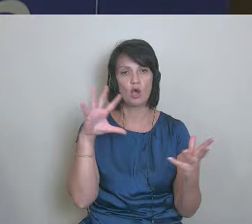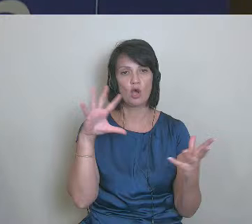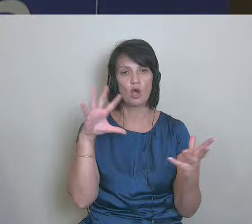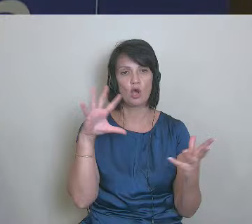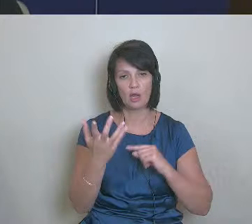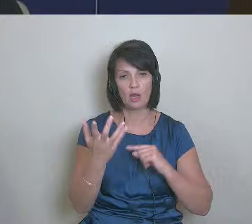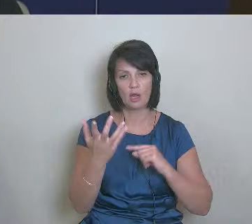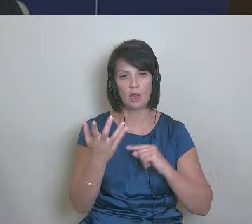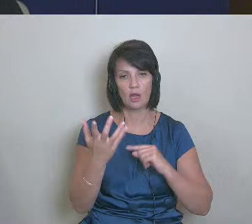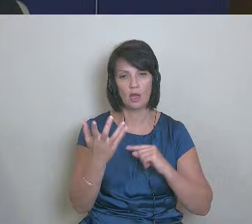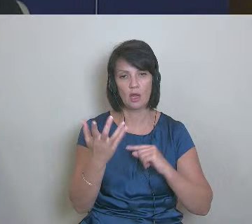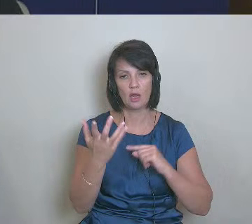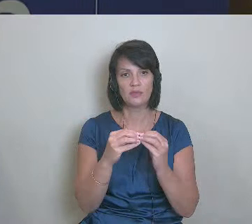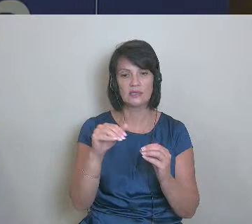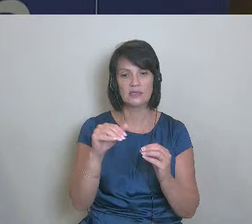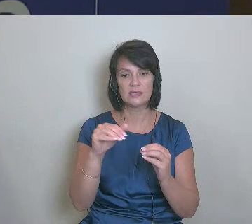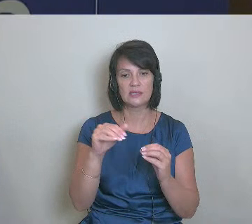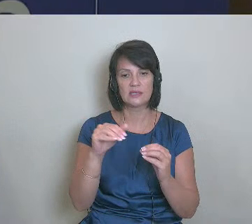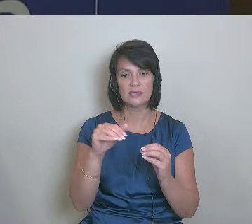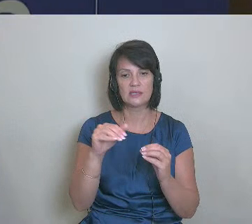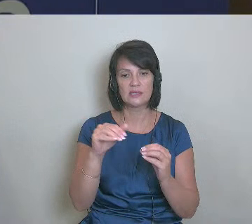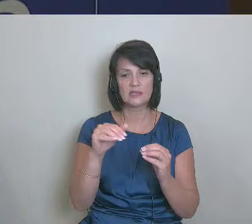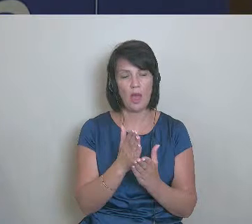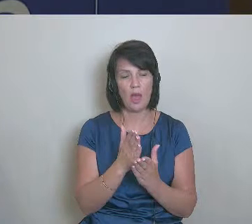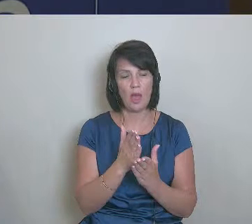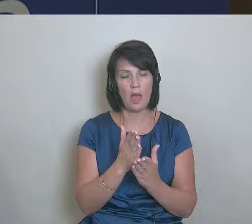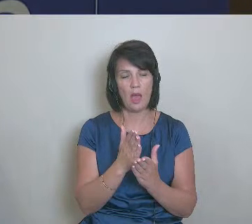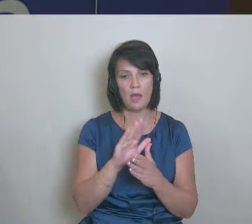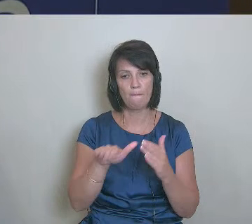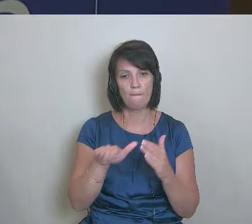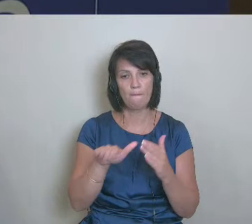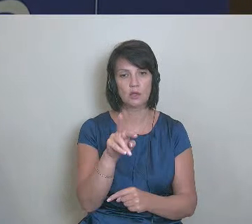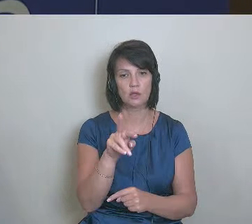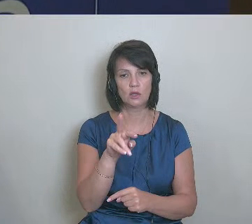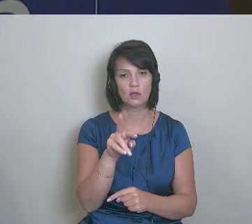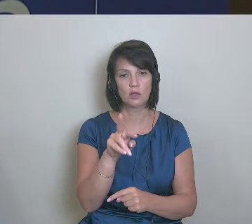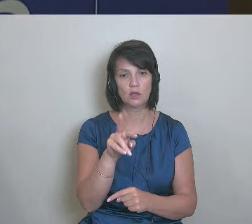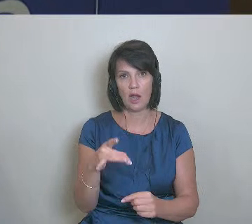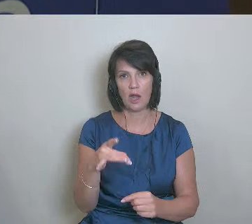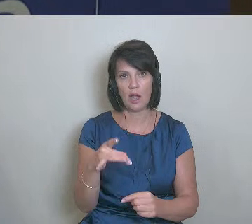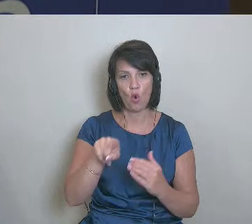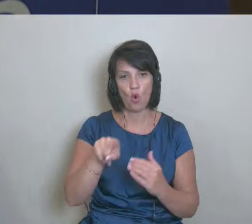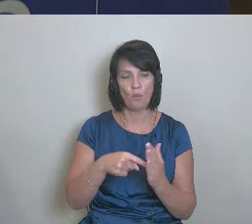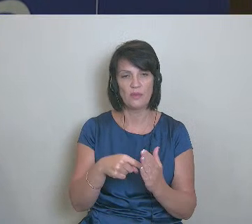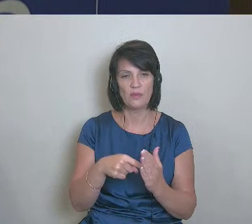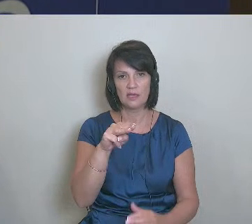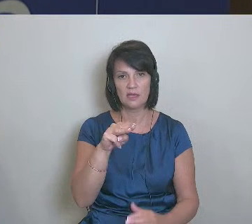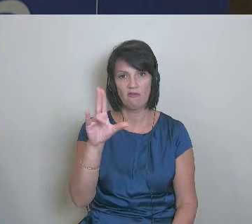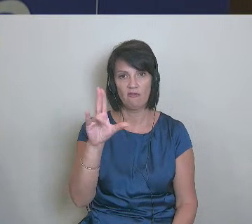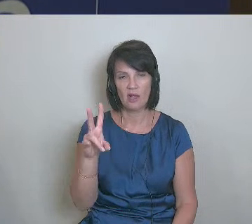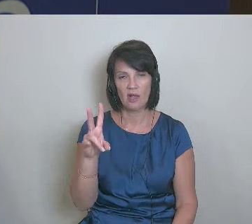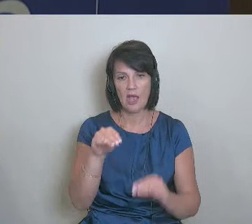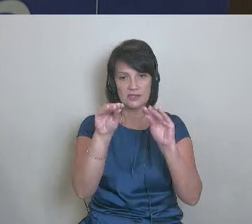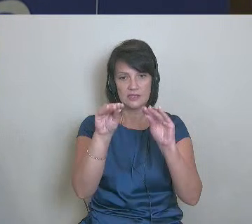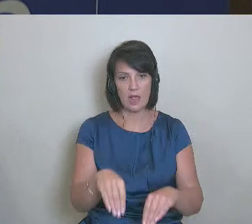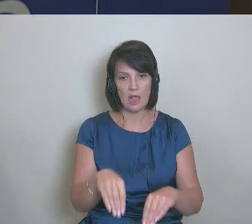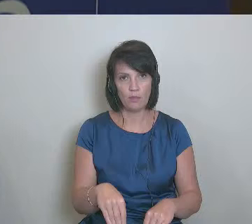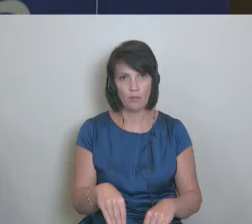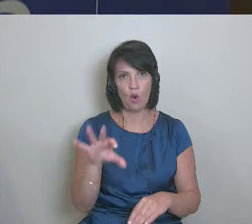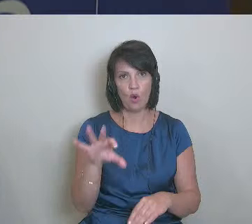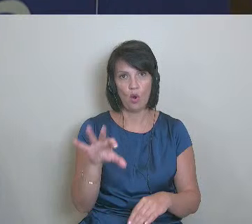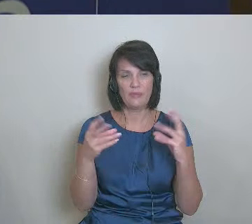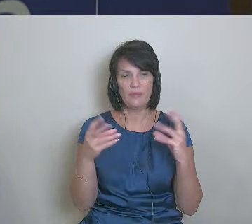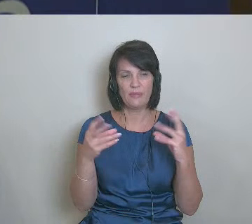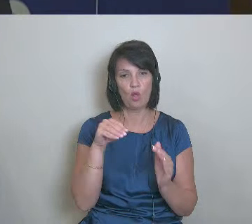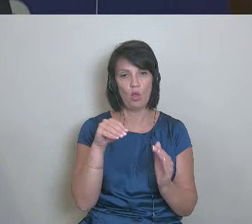10 elections of the тисяч city плюс. council, and we are talking Вона about the має, cities of 10,000 після того, plus. як районні And after місті the ТВК rayon in the склали cities, вже the протоколи про TECs підсумки have